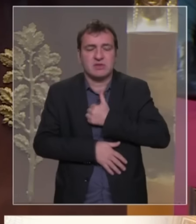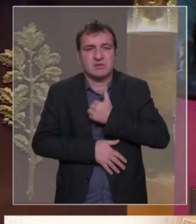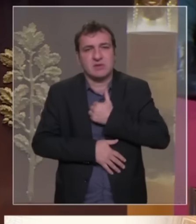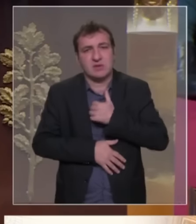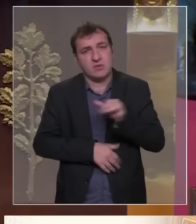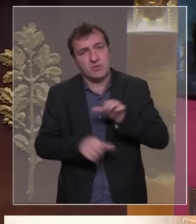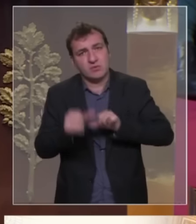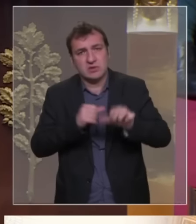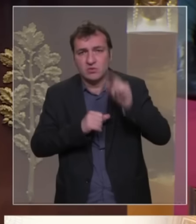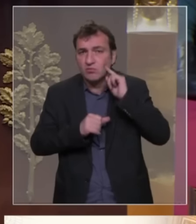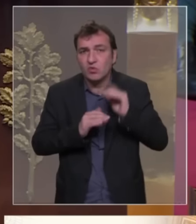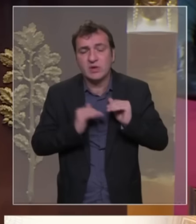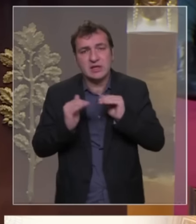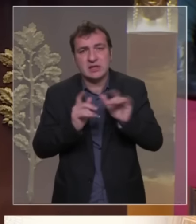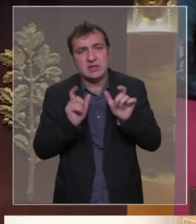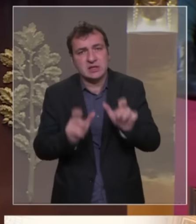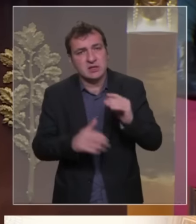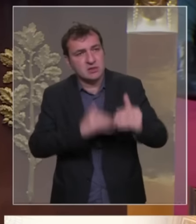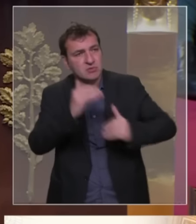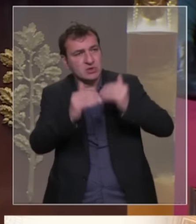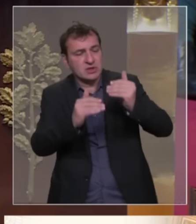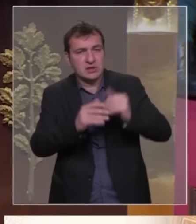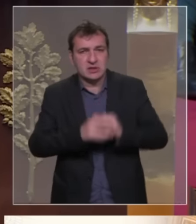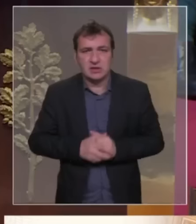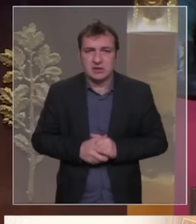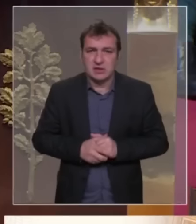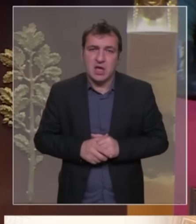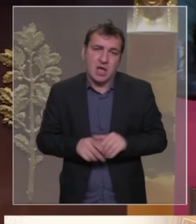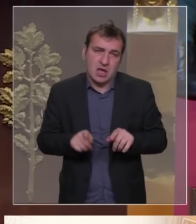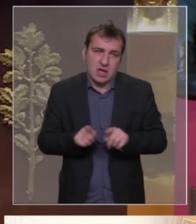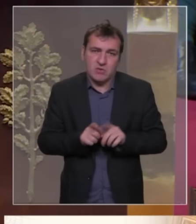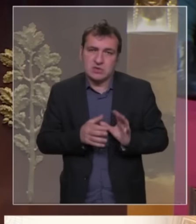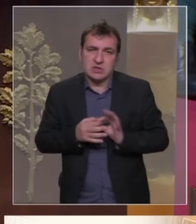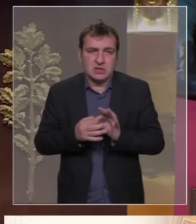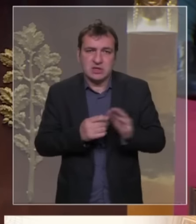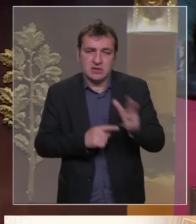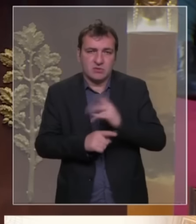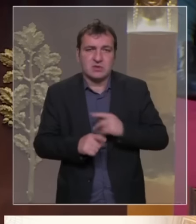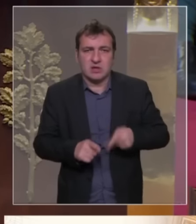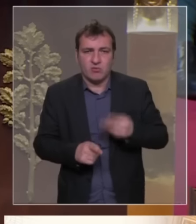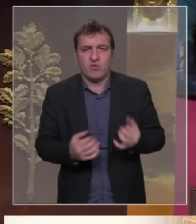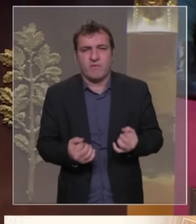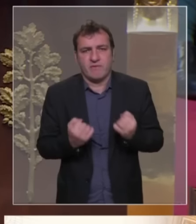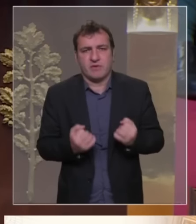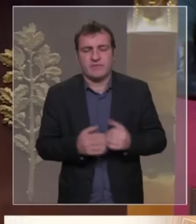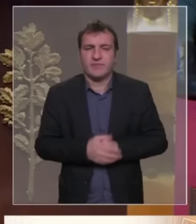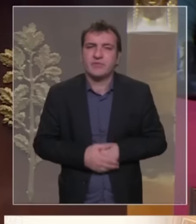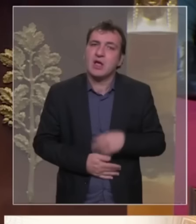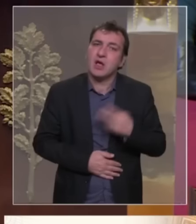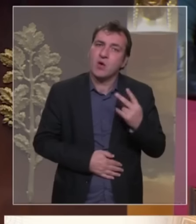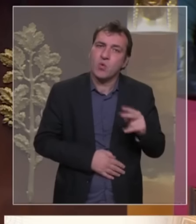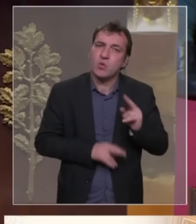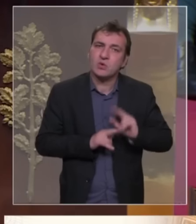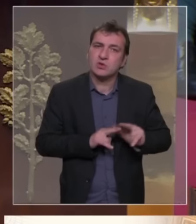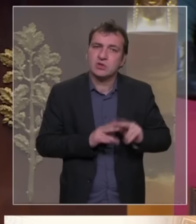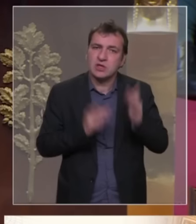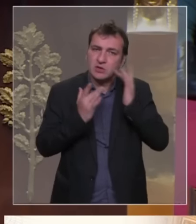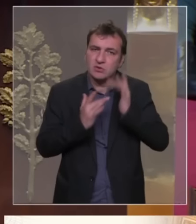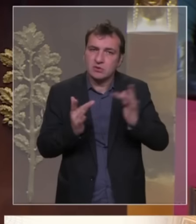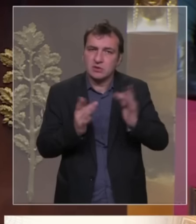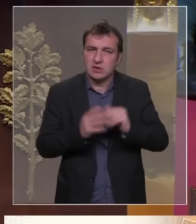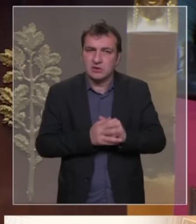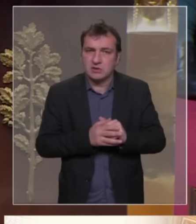progresser l'égalité des chances et l'un des ciments de notre lien social. Et il y a aussi un autre formidable chantier culturel